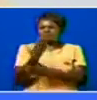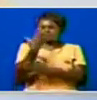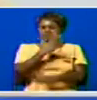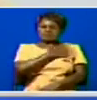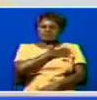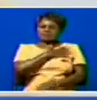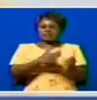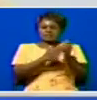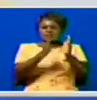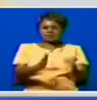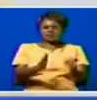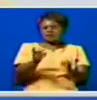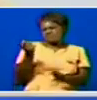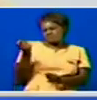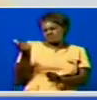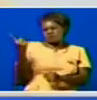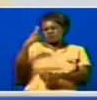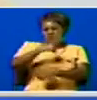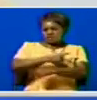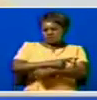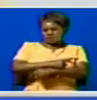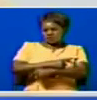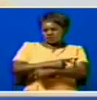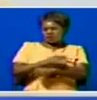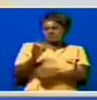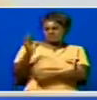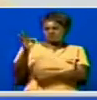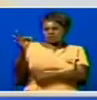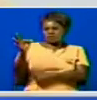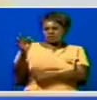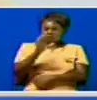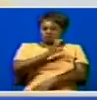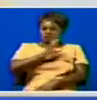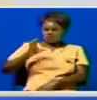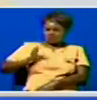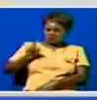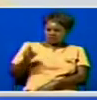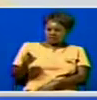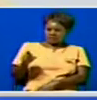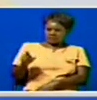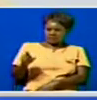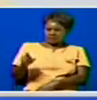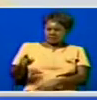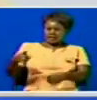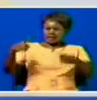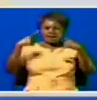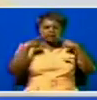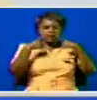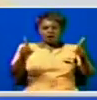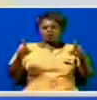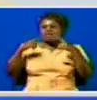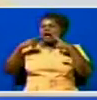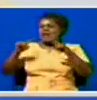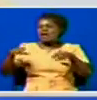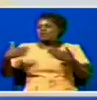NASA leadership in the coming days. And that committee will keep everybody informed of